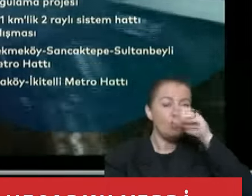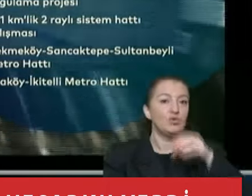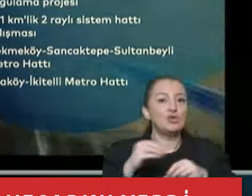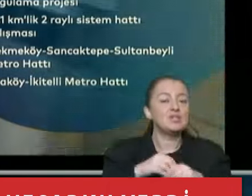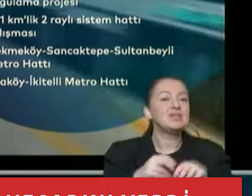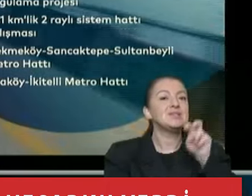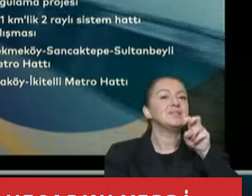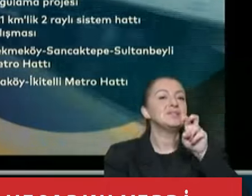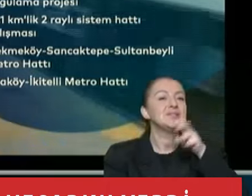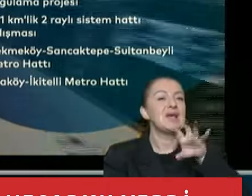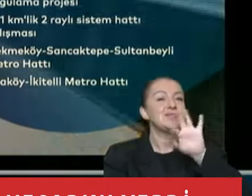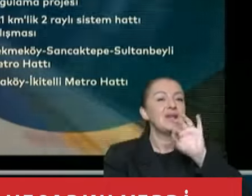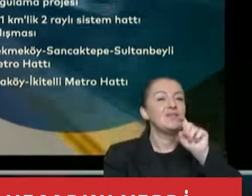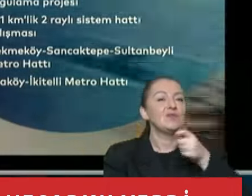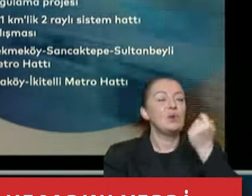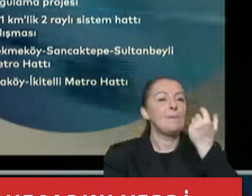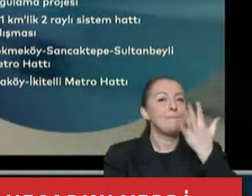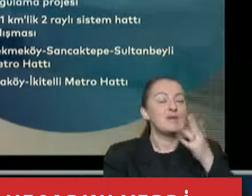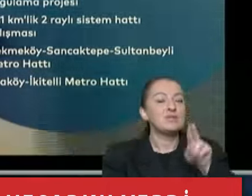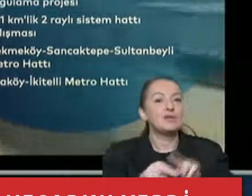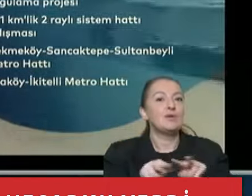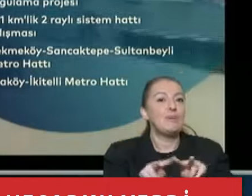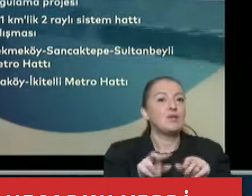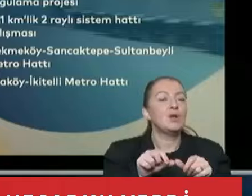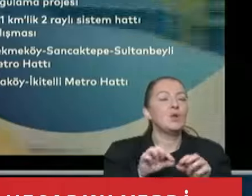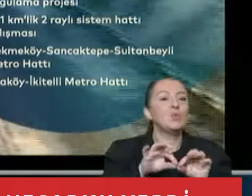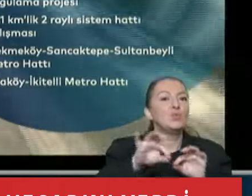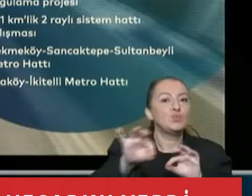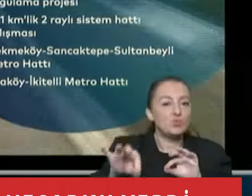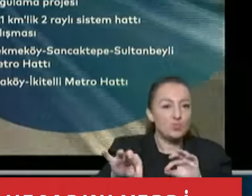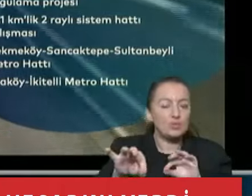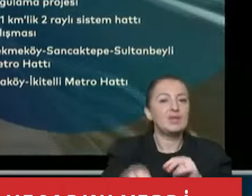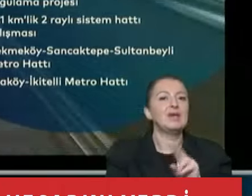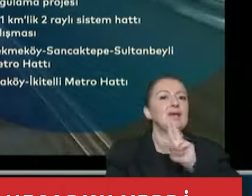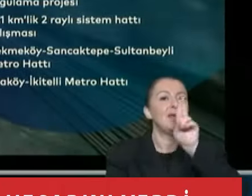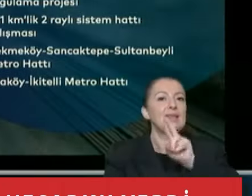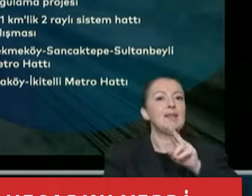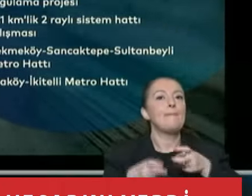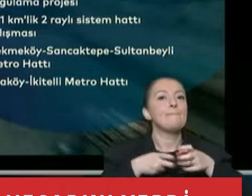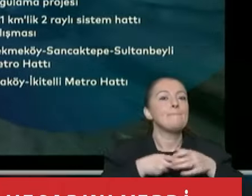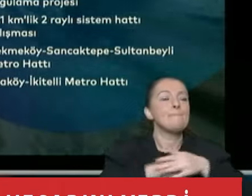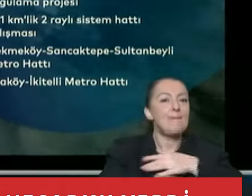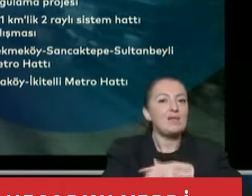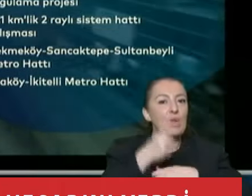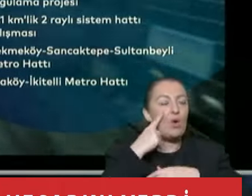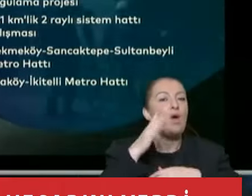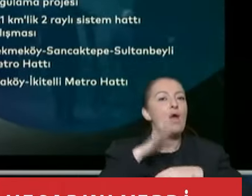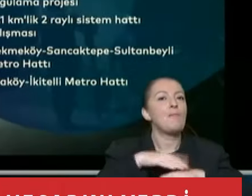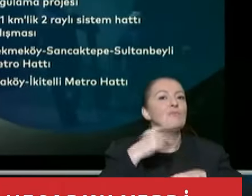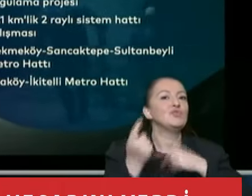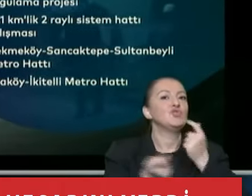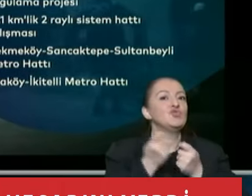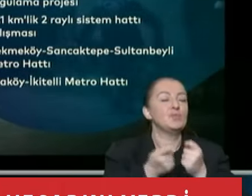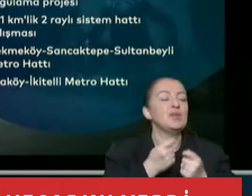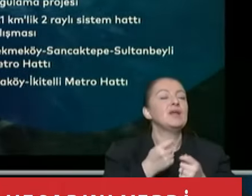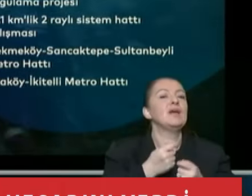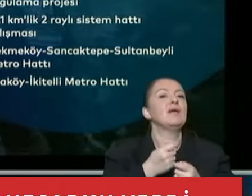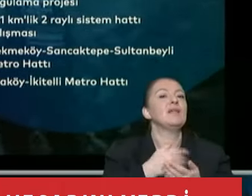49.98 N5 km uzunluğundaki 7 metro hattının yapım çalışmaları devam etmekte